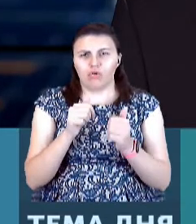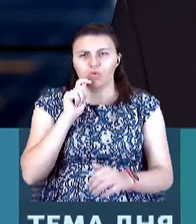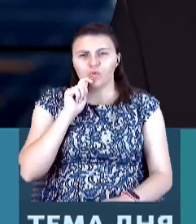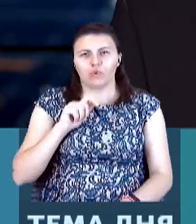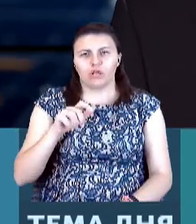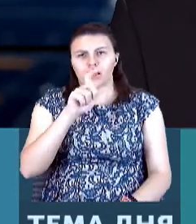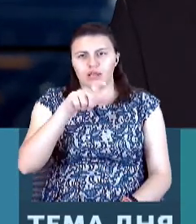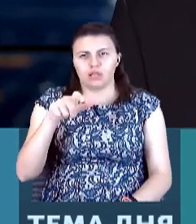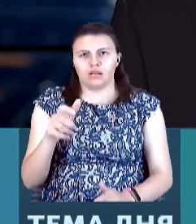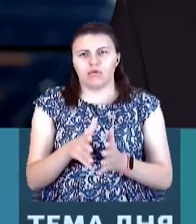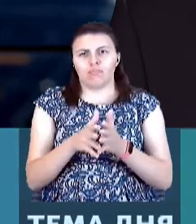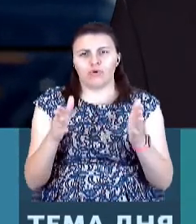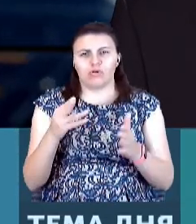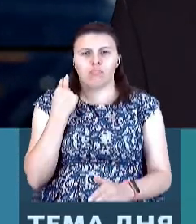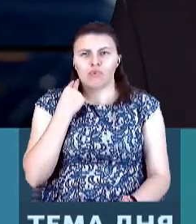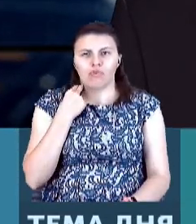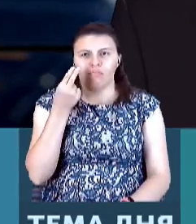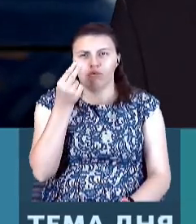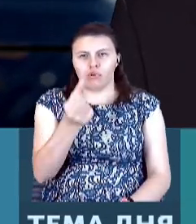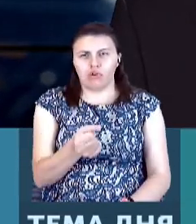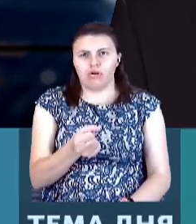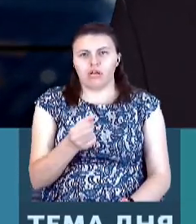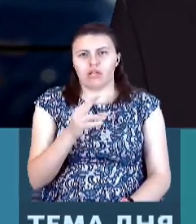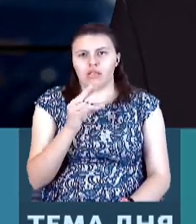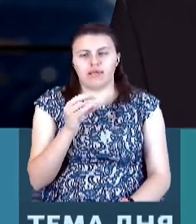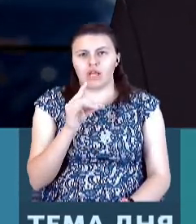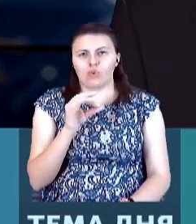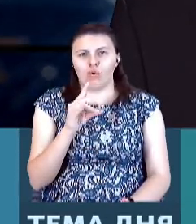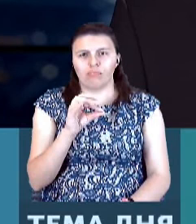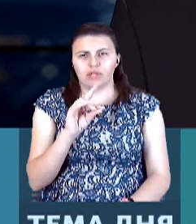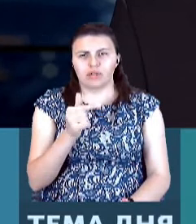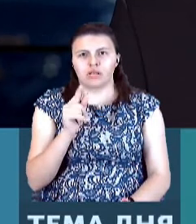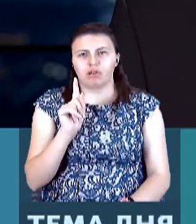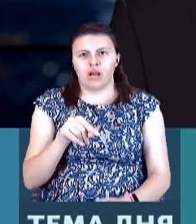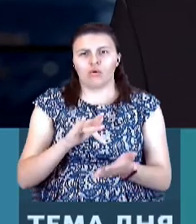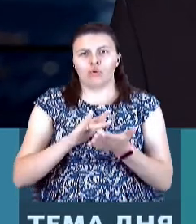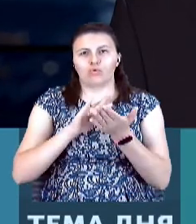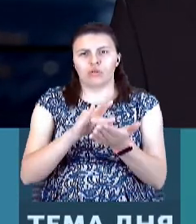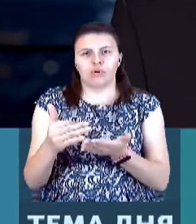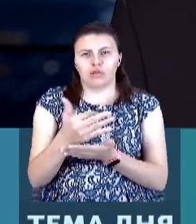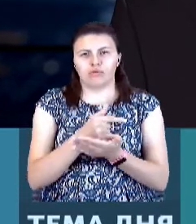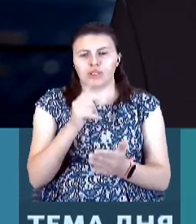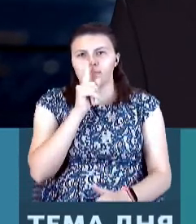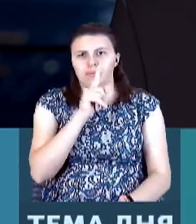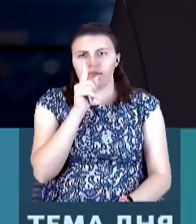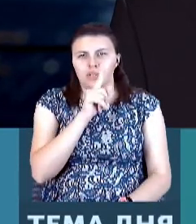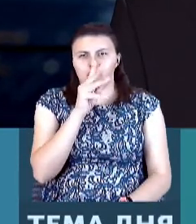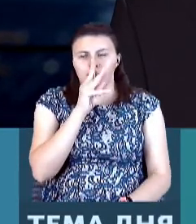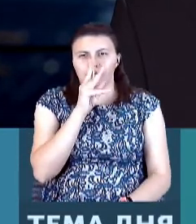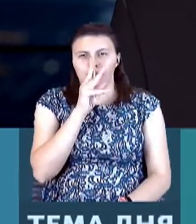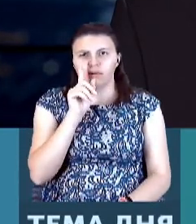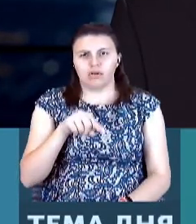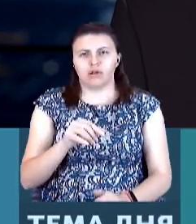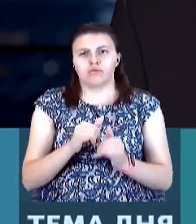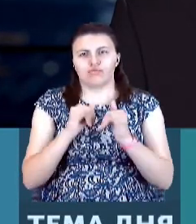збільшиться податок, якщо він сплачує податок на нерухомість. Також збільшиться туристичні збіри, які пов'язані з мінімальною заробітною платою. Також